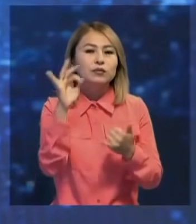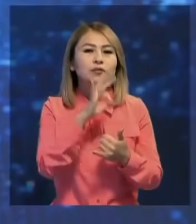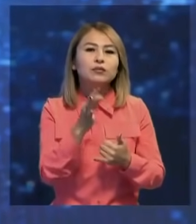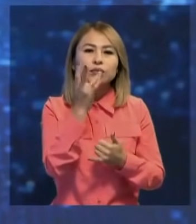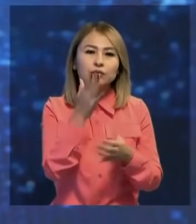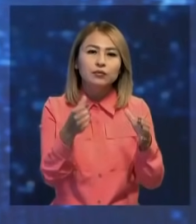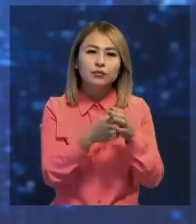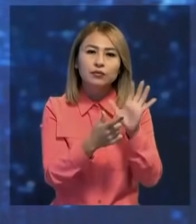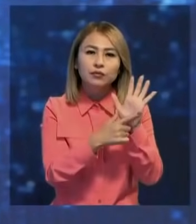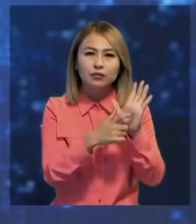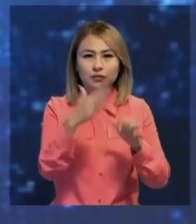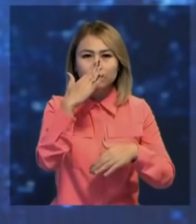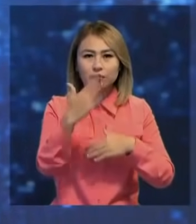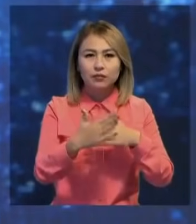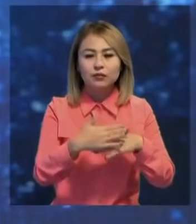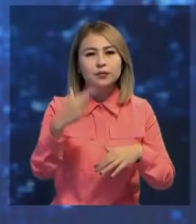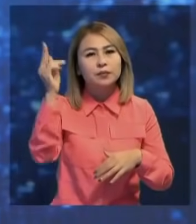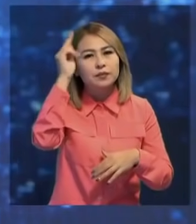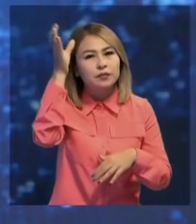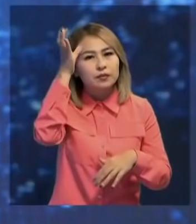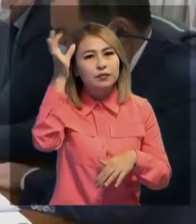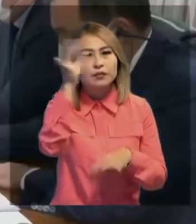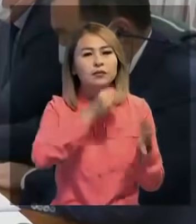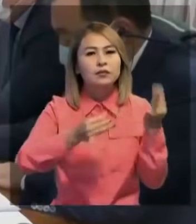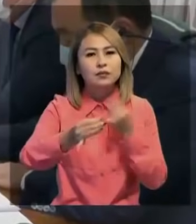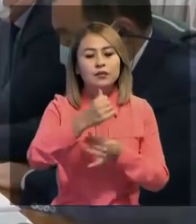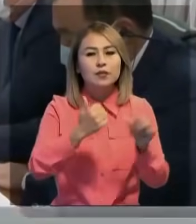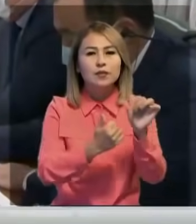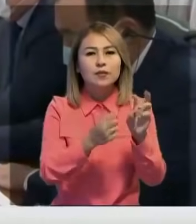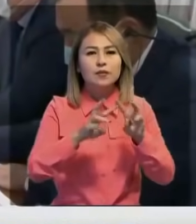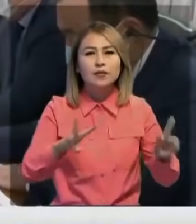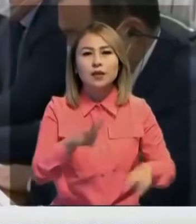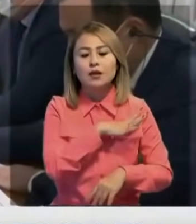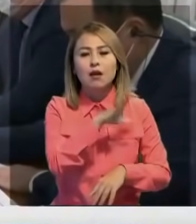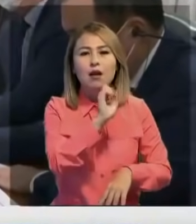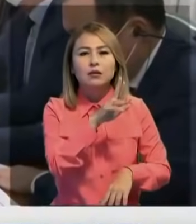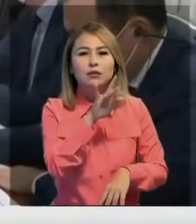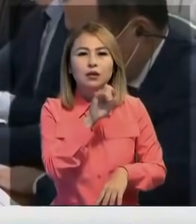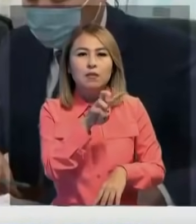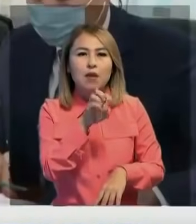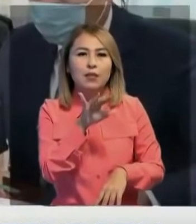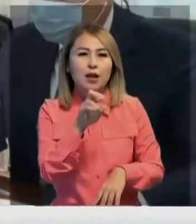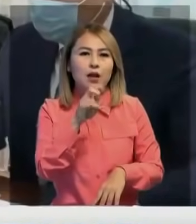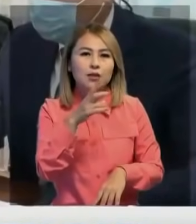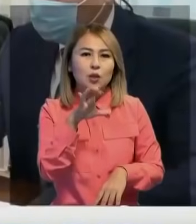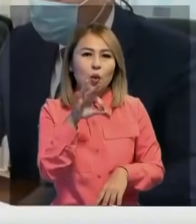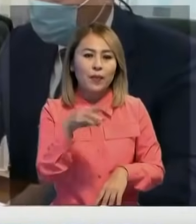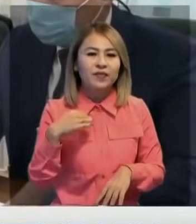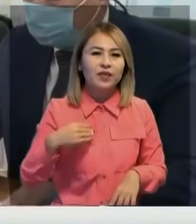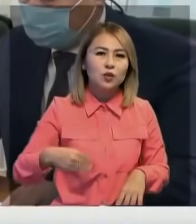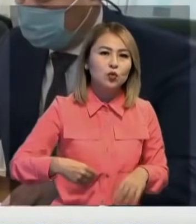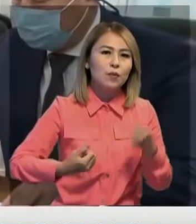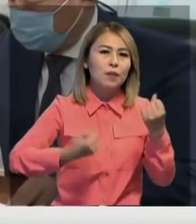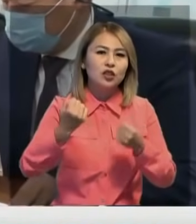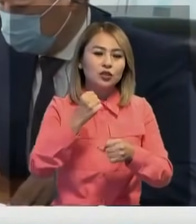Ол үшін шетелдік компания 700 жоғарғы білікті инженер дайындайды. Бұл туралы премьер-министр Асқар Маминнің Альстом француз